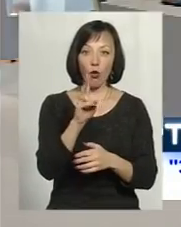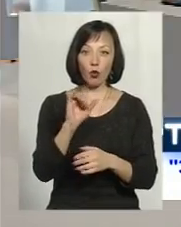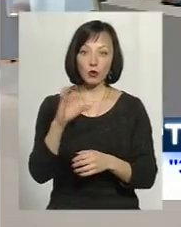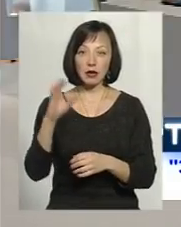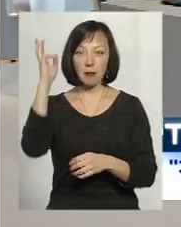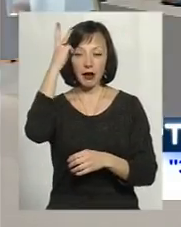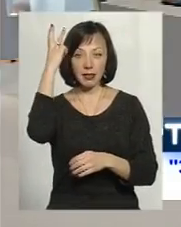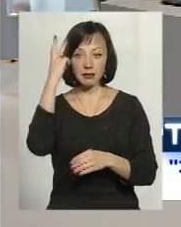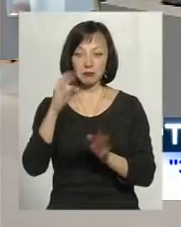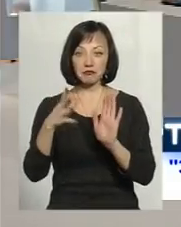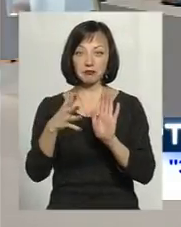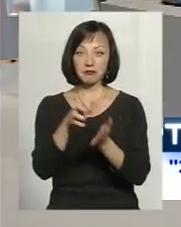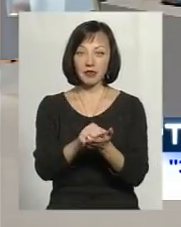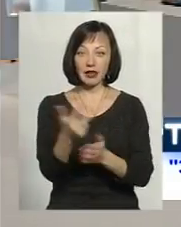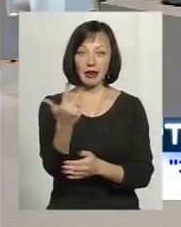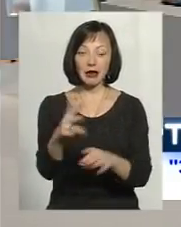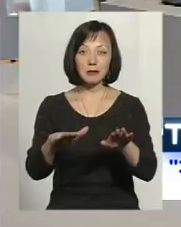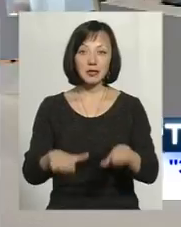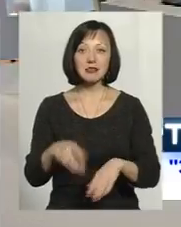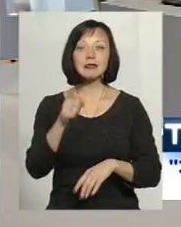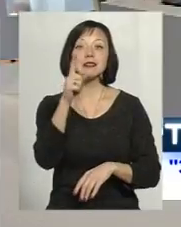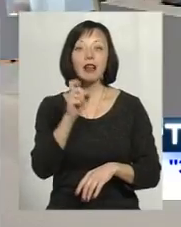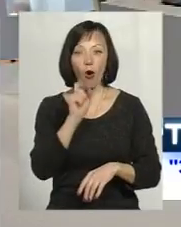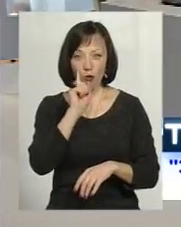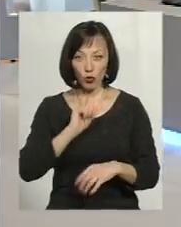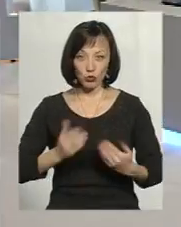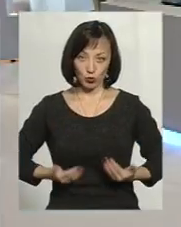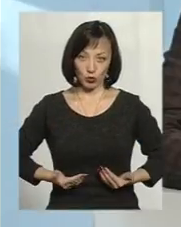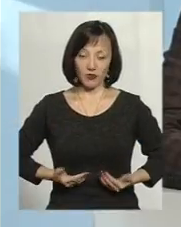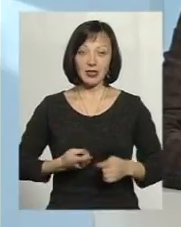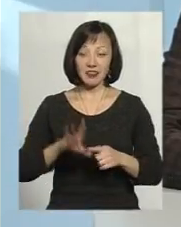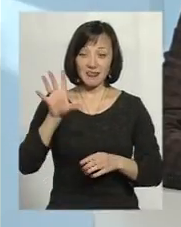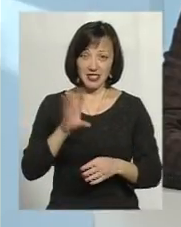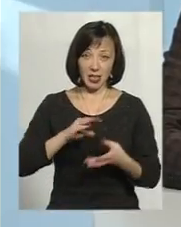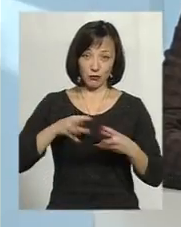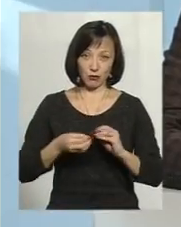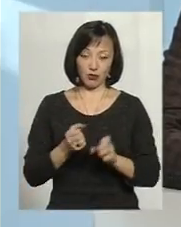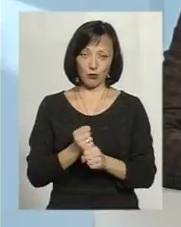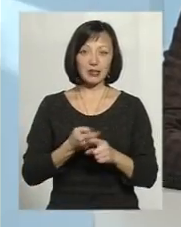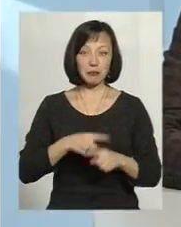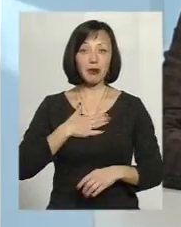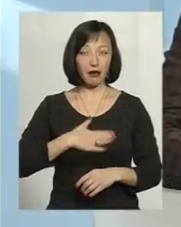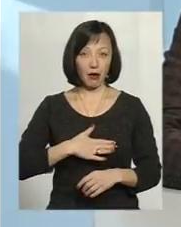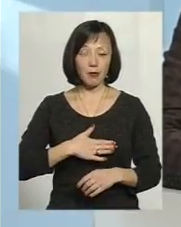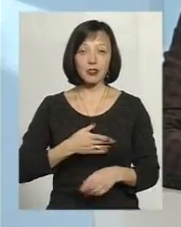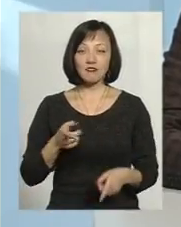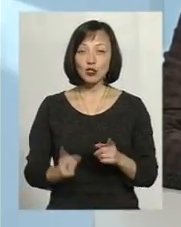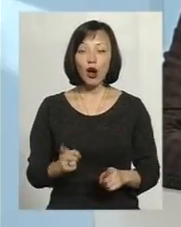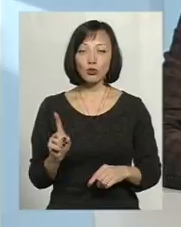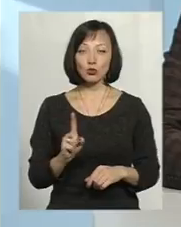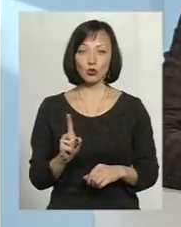місто Хмельницький вийшло на третє місце за комфортністю проживання. Це все результати роботи, і це приємно. Звичайно,